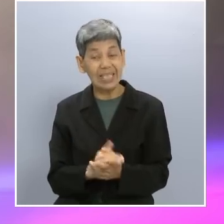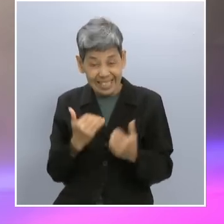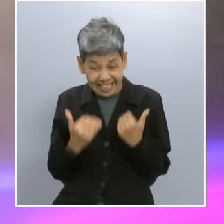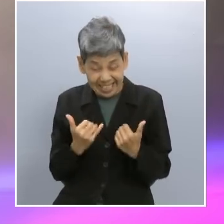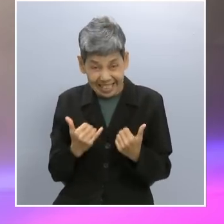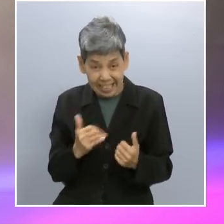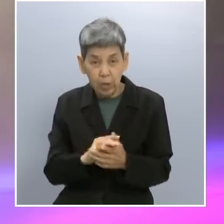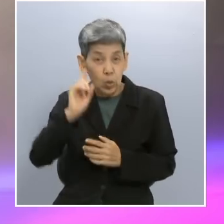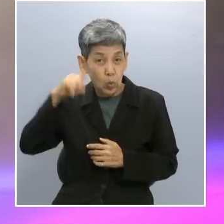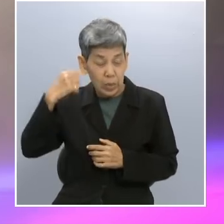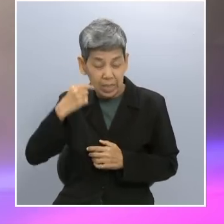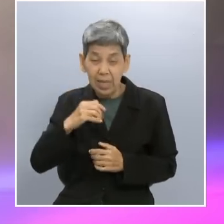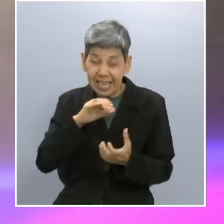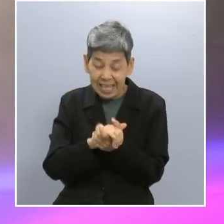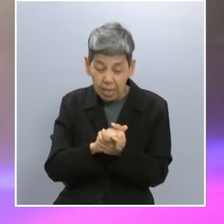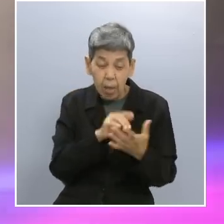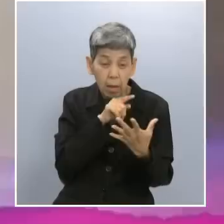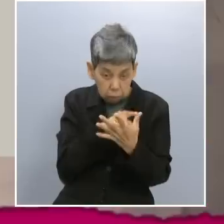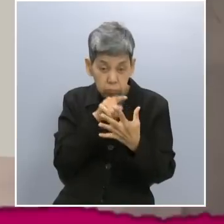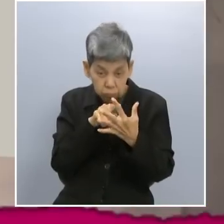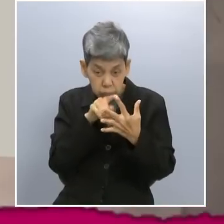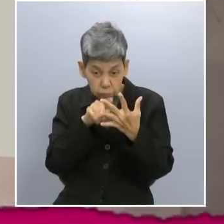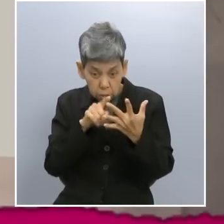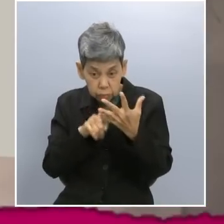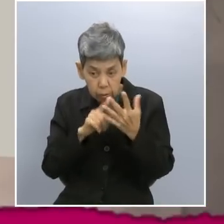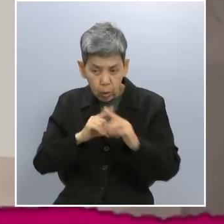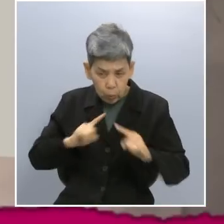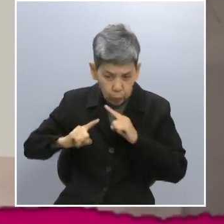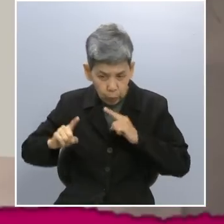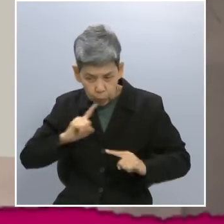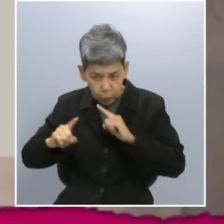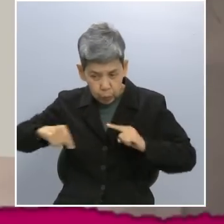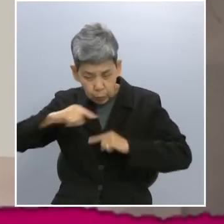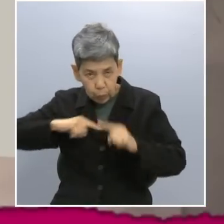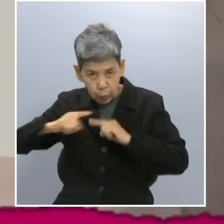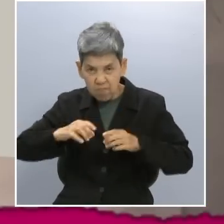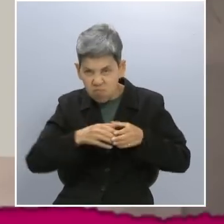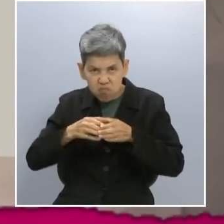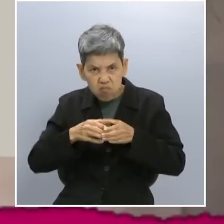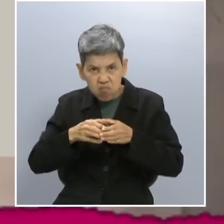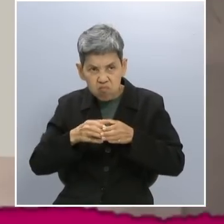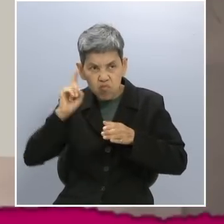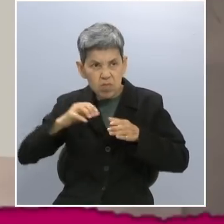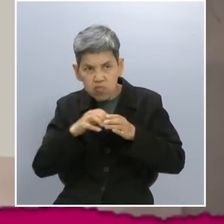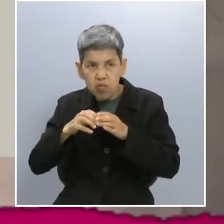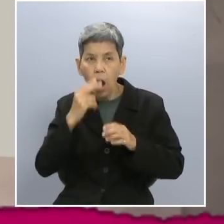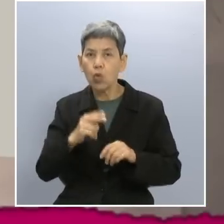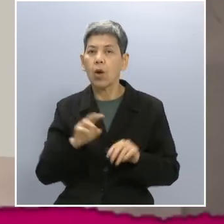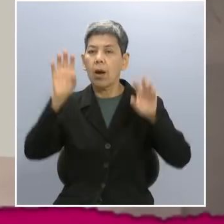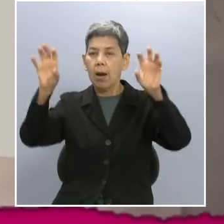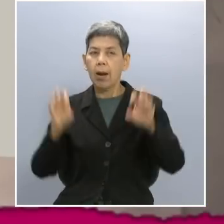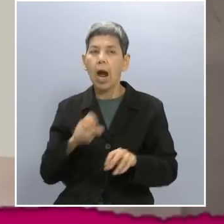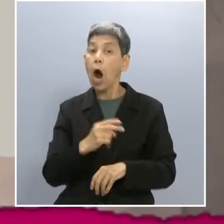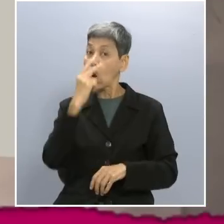บรรดาเมียๆของจ่ากบอ๊บๆติดต่อกันได้แล้วแล้วแท็กทีมเลยนี่มากันแบบนี้คุณผู้ชมครับ